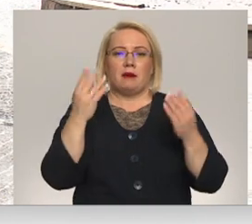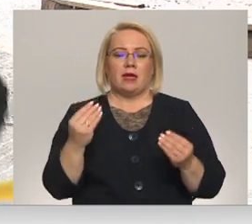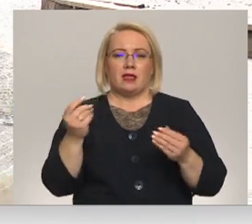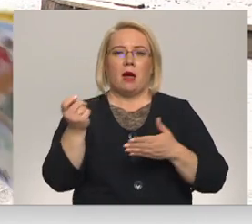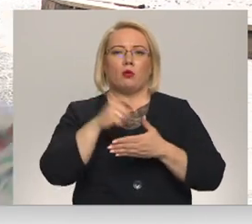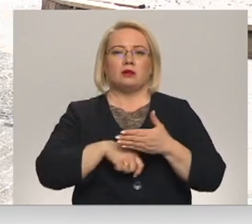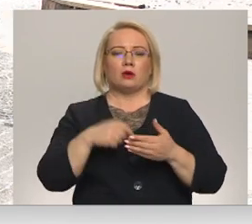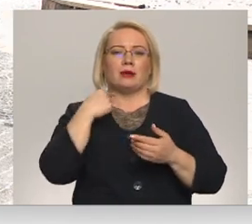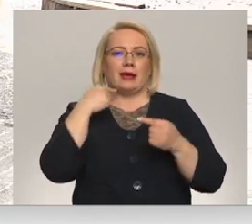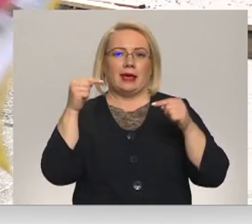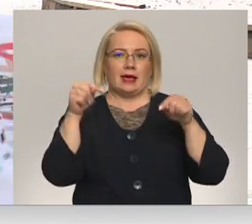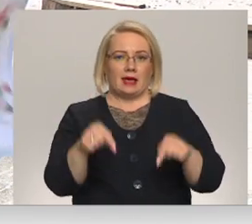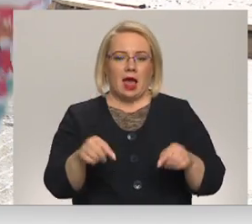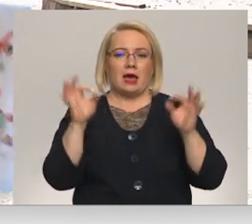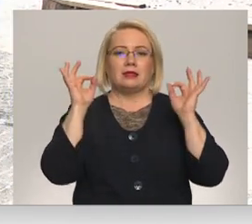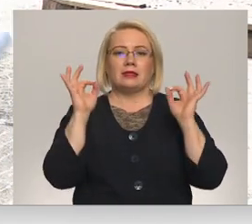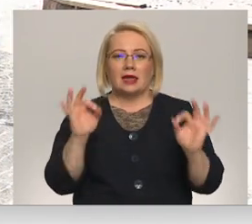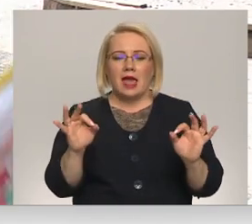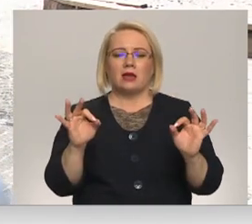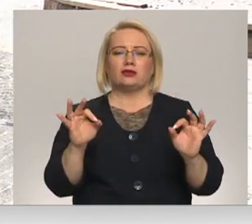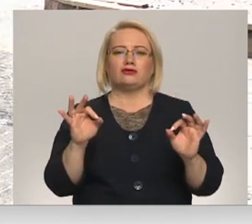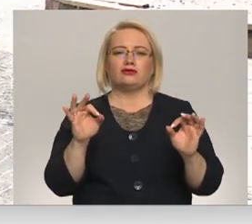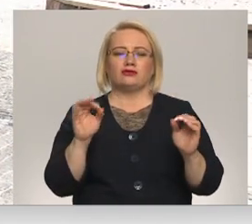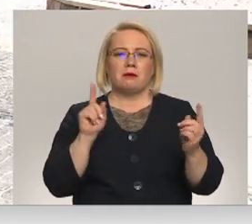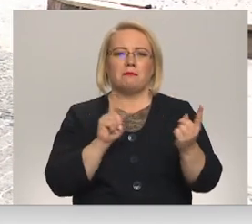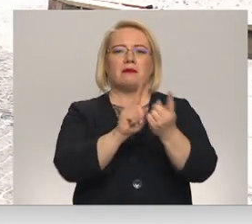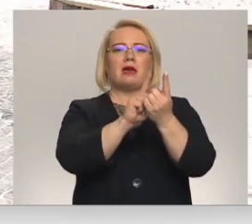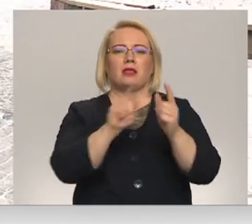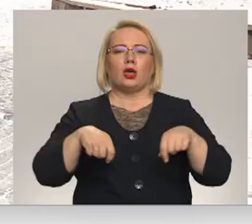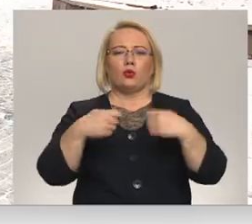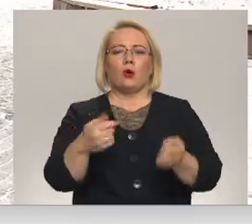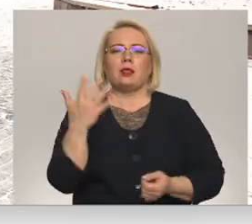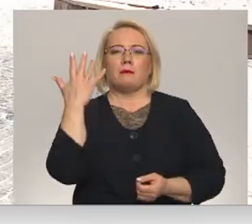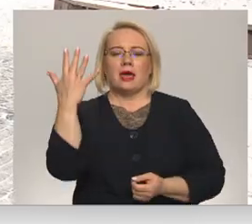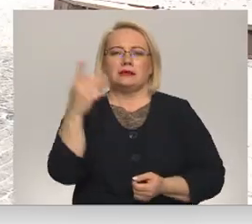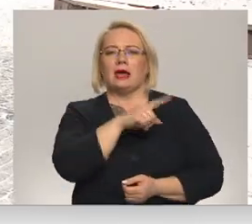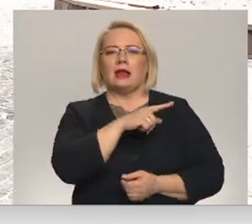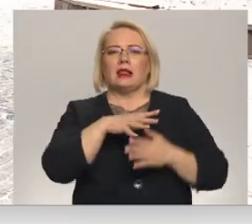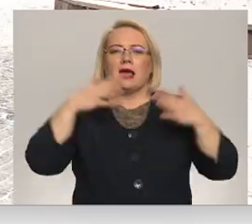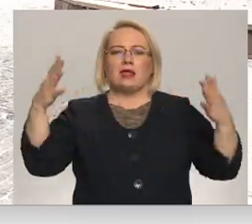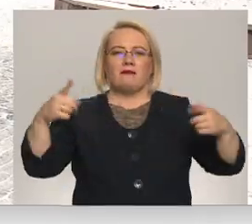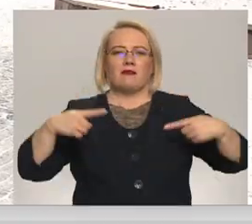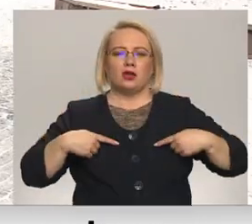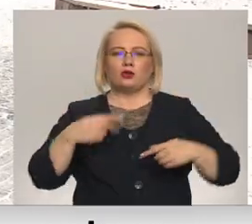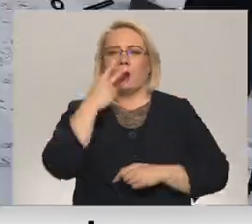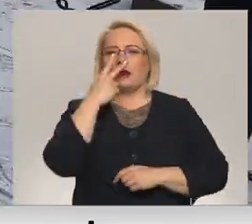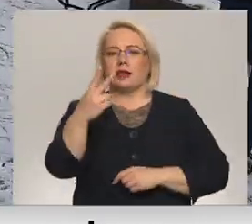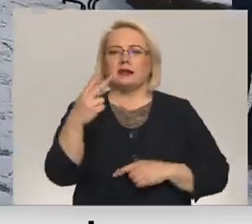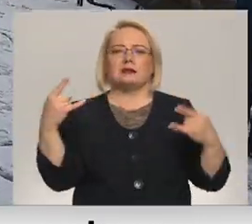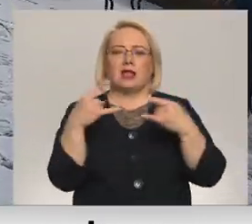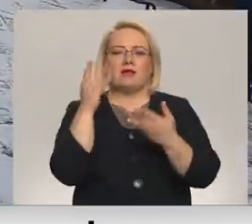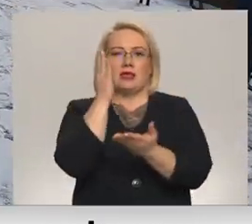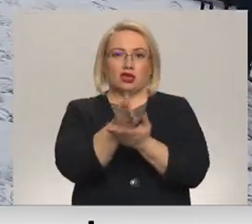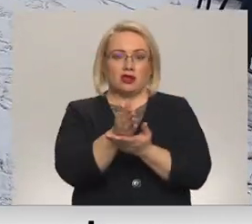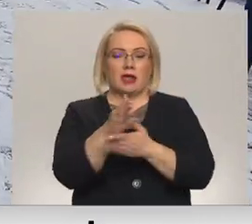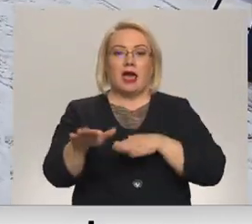Rīgā skrienam tieši pretī dot 5 lielajam finišam, kas arī Latvijas televīzijā būs skatāms tiešraidē.